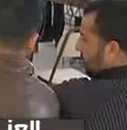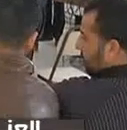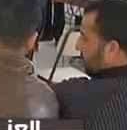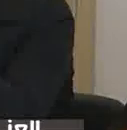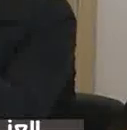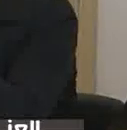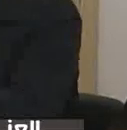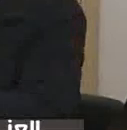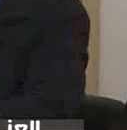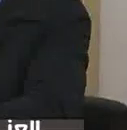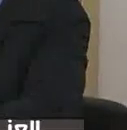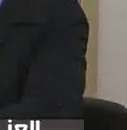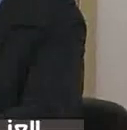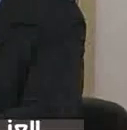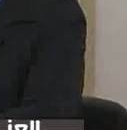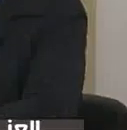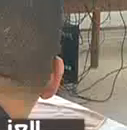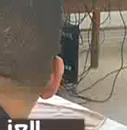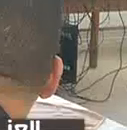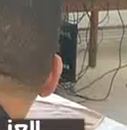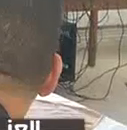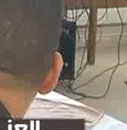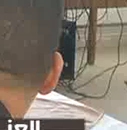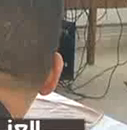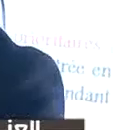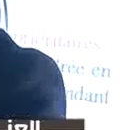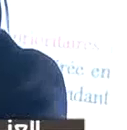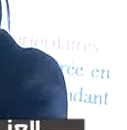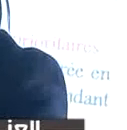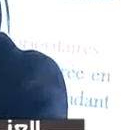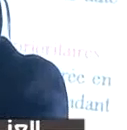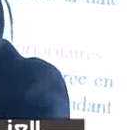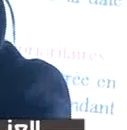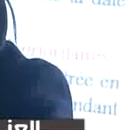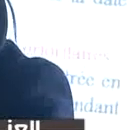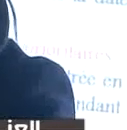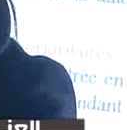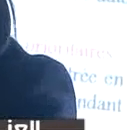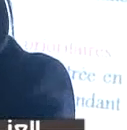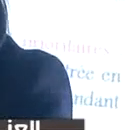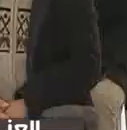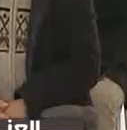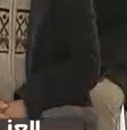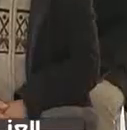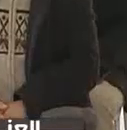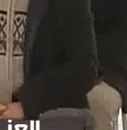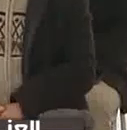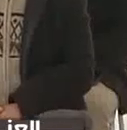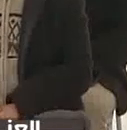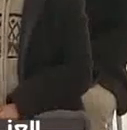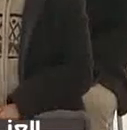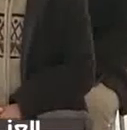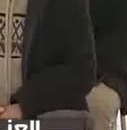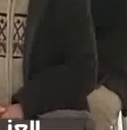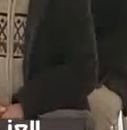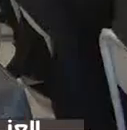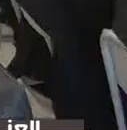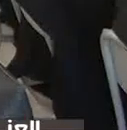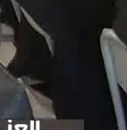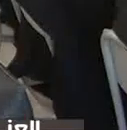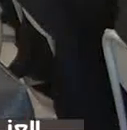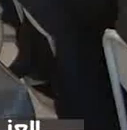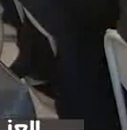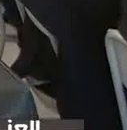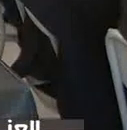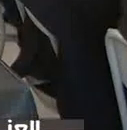المناظرة الوطنية للتجديد فرصة أمام الشبان لبعث مشاريعهم في قطاعات مجددة خاصة في الجهات، واعتمادات